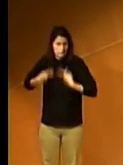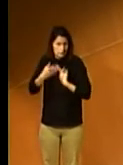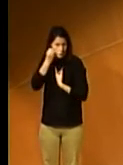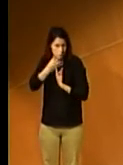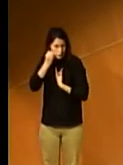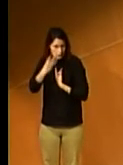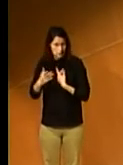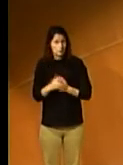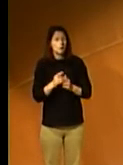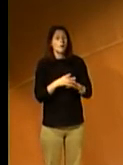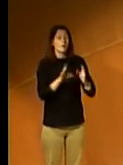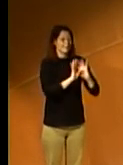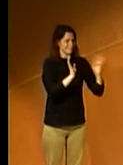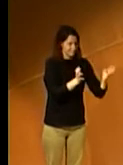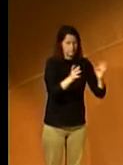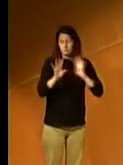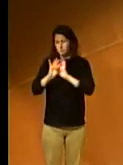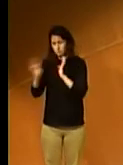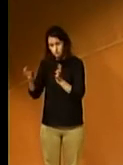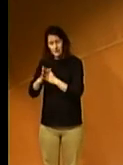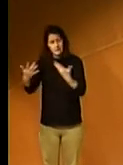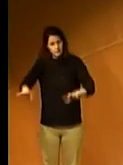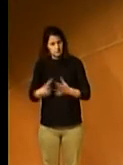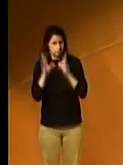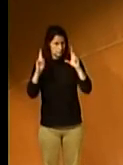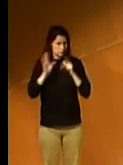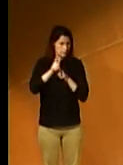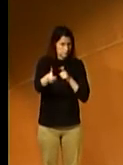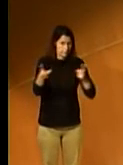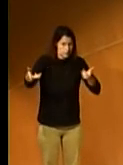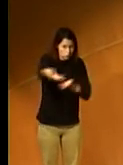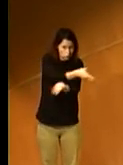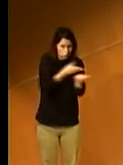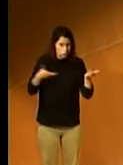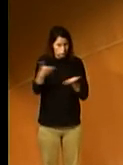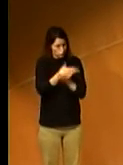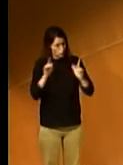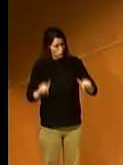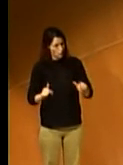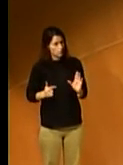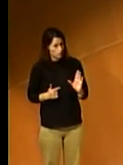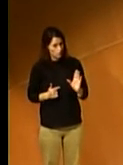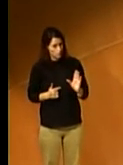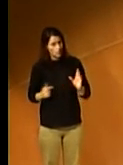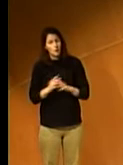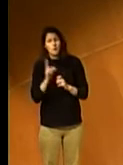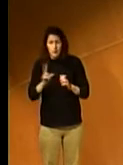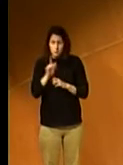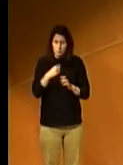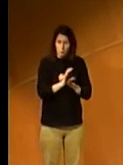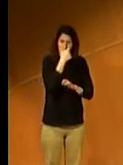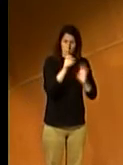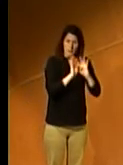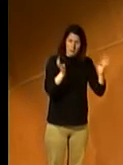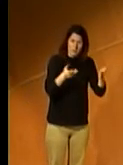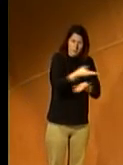ces deux tables rondes, on espère qu'il y aura un échange. Il y aura d'ailleurs aussi un échange à la fin de la première, mais